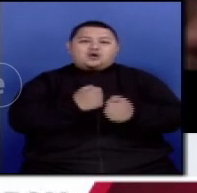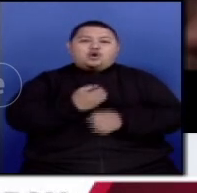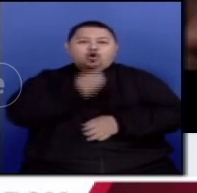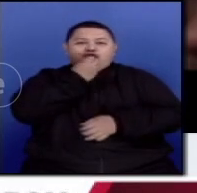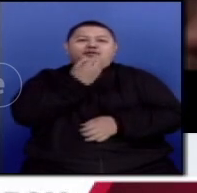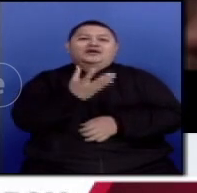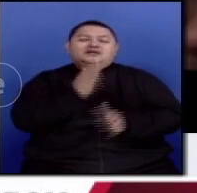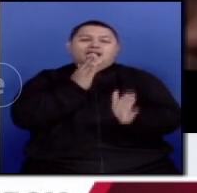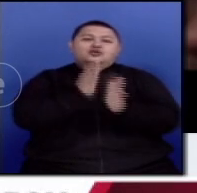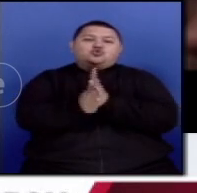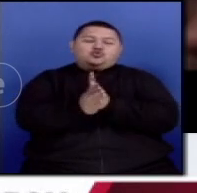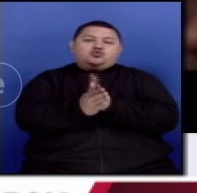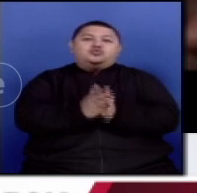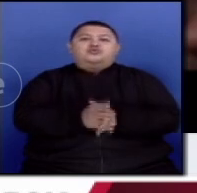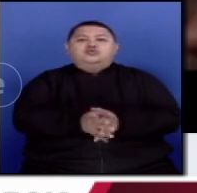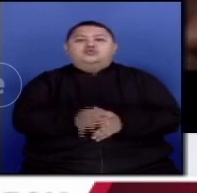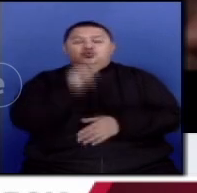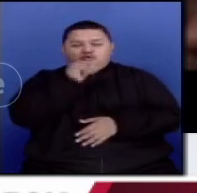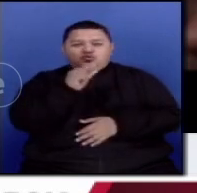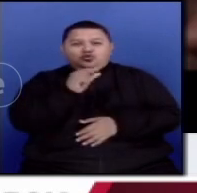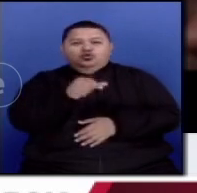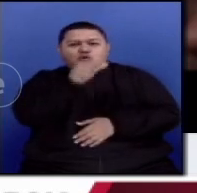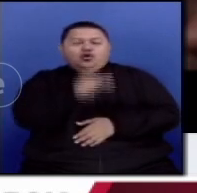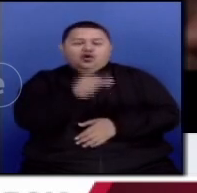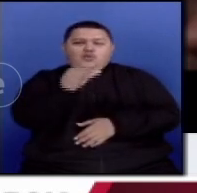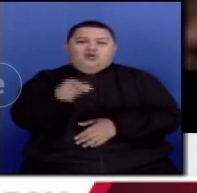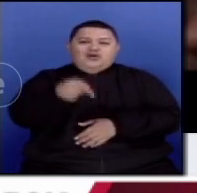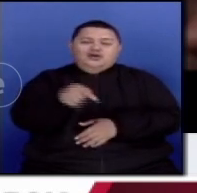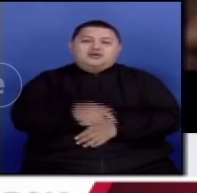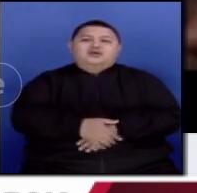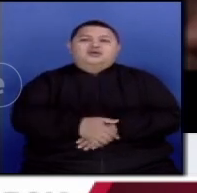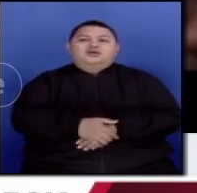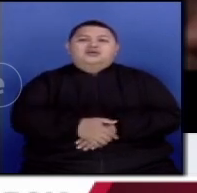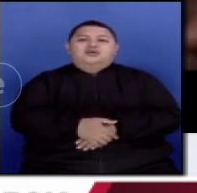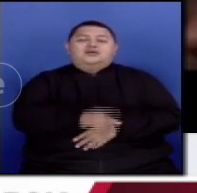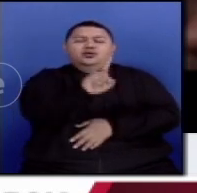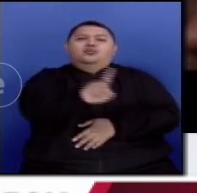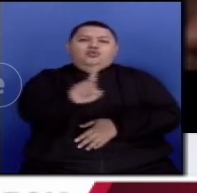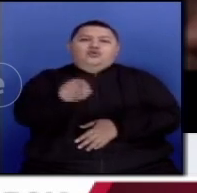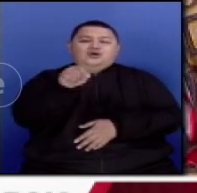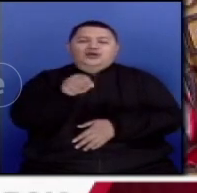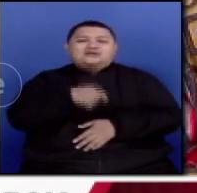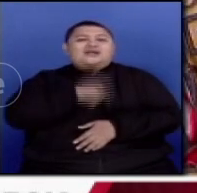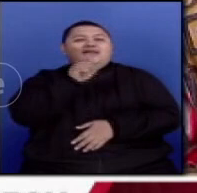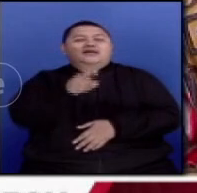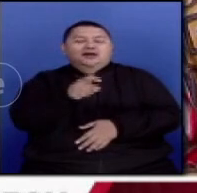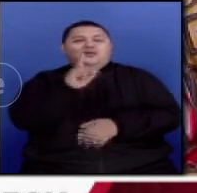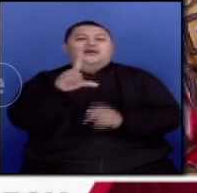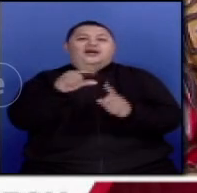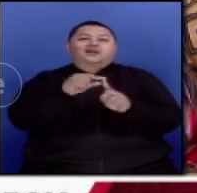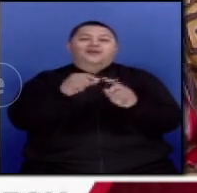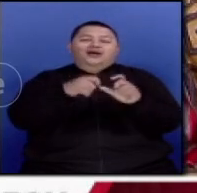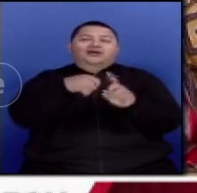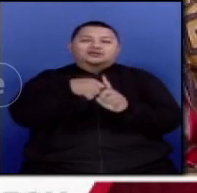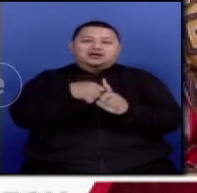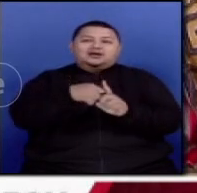konfirmasi langsung kepada para pihak tersebut dan juga kepada para pihak yang berwenang dan juga kepada LPSK.